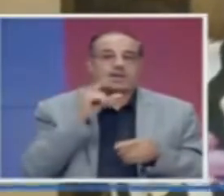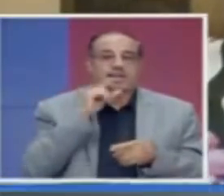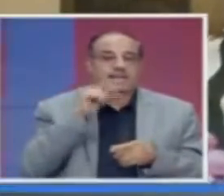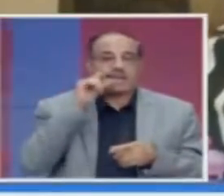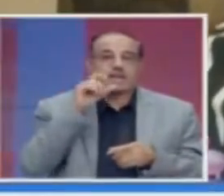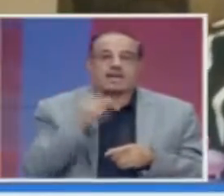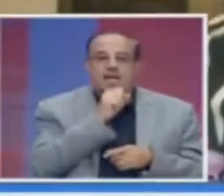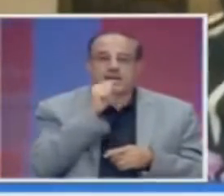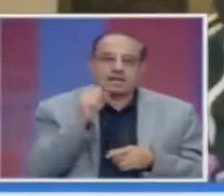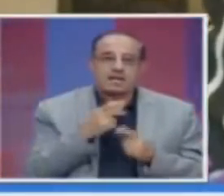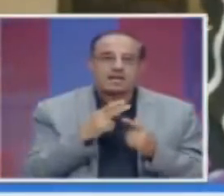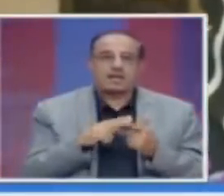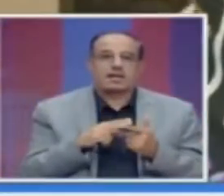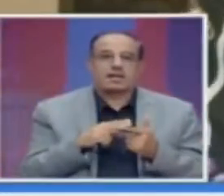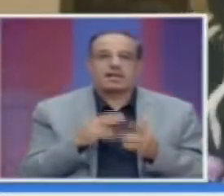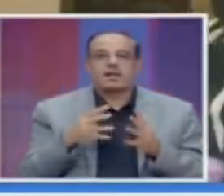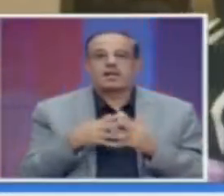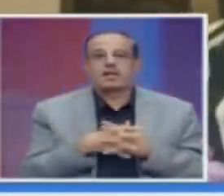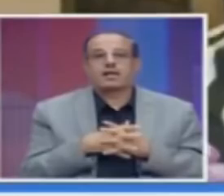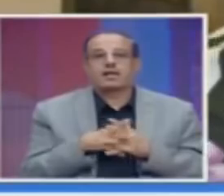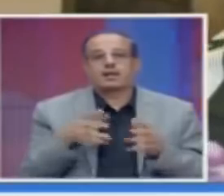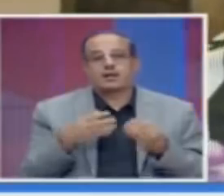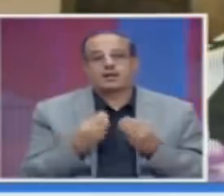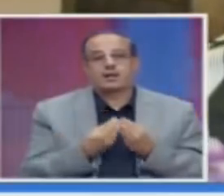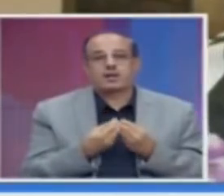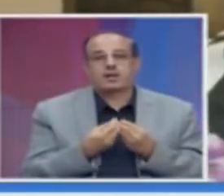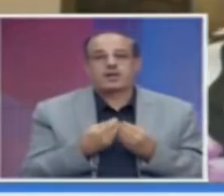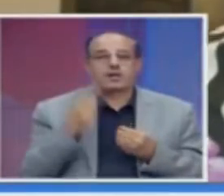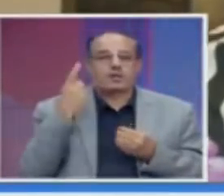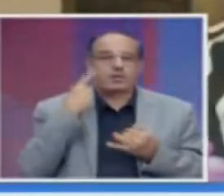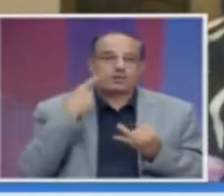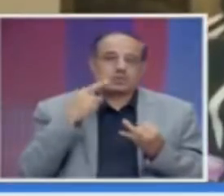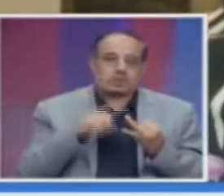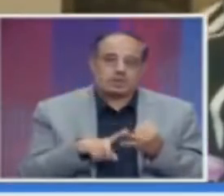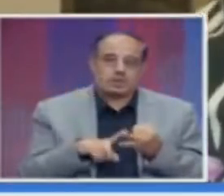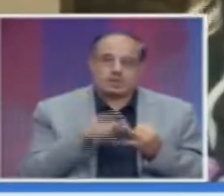الديني بفرقة إنشاد ديني سودانية